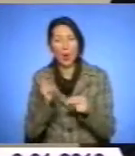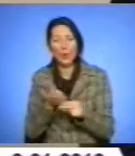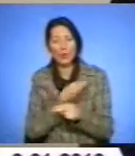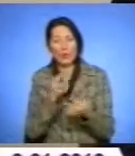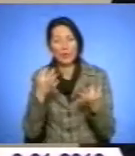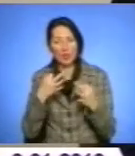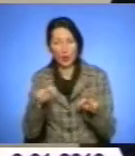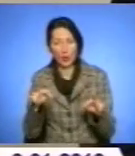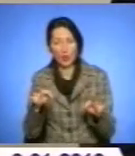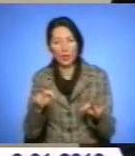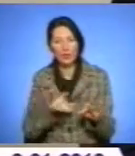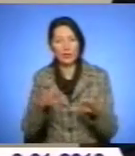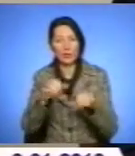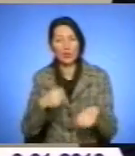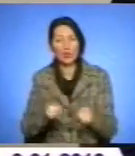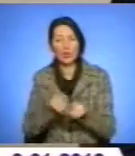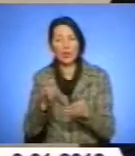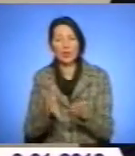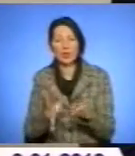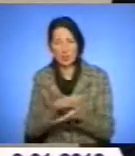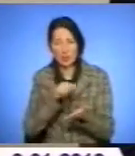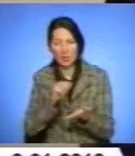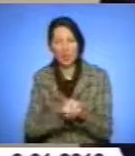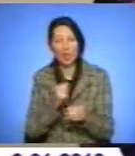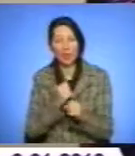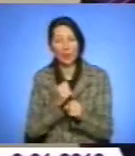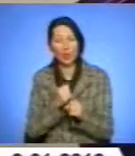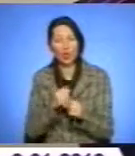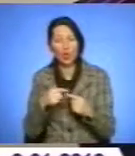вилученням та знищенням вироблених товарів та конфіскацію